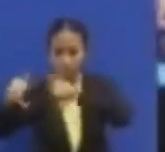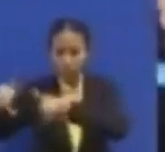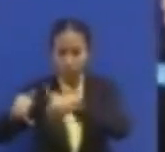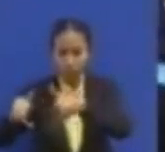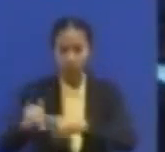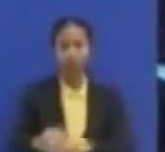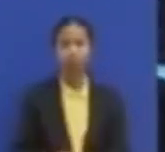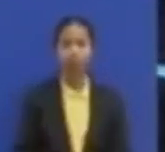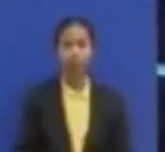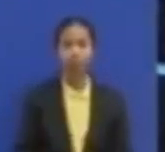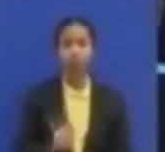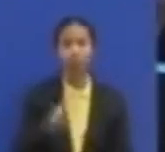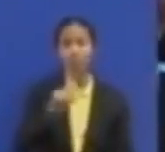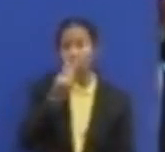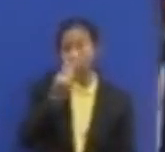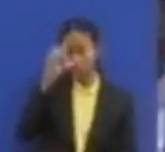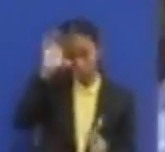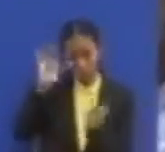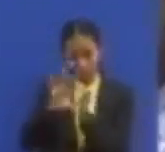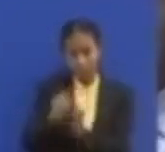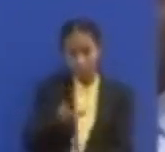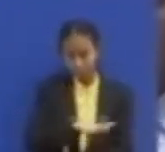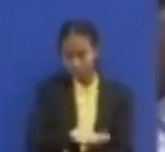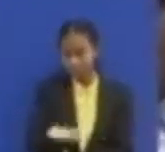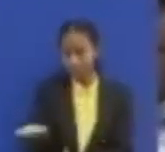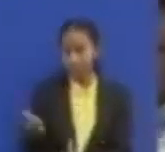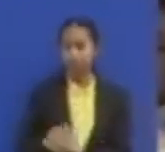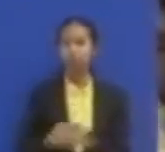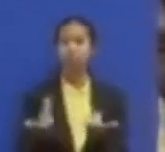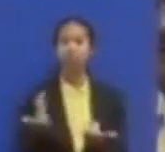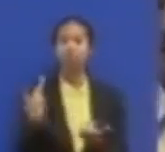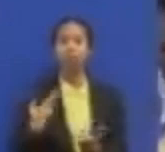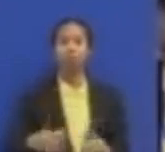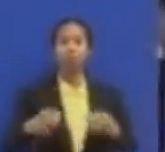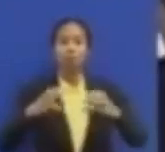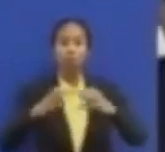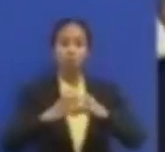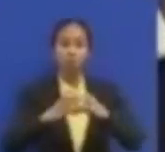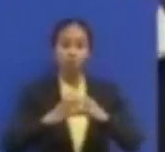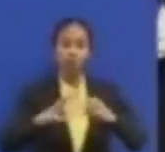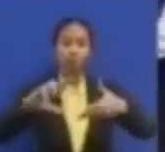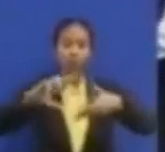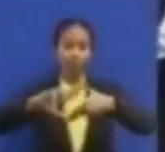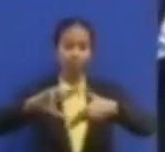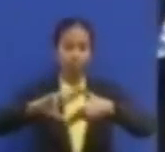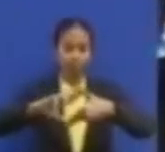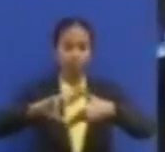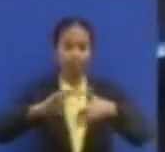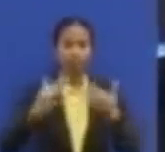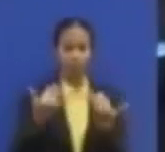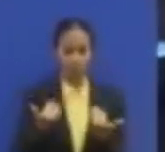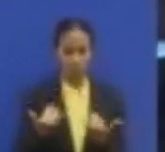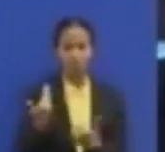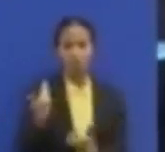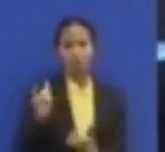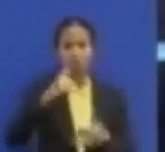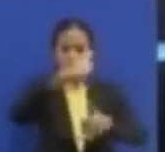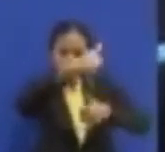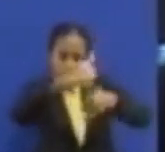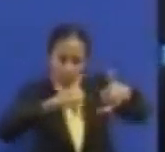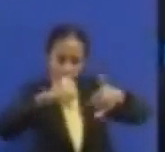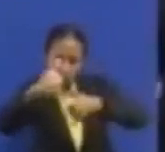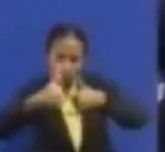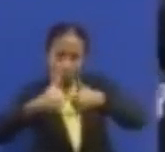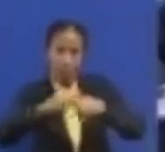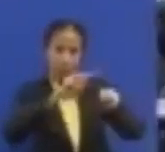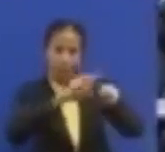ค่ะอย่างที่เห็นนี่นะคะก็จะเป็นในส่วนของทางพรรคพลังประชารัฐนะคะก็ เรียกว่าในขณะนี้ก็ทยอยกันมาไม่เฉพา